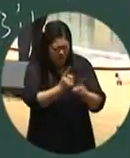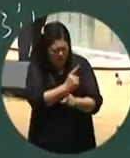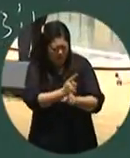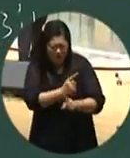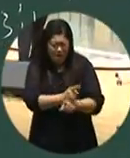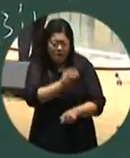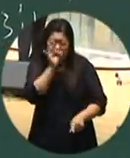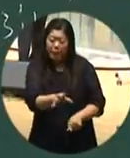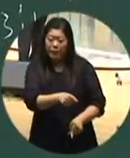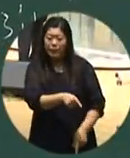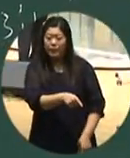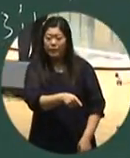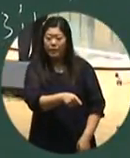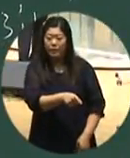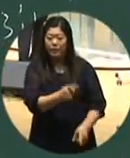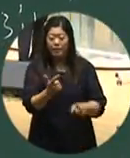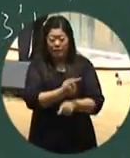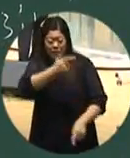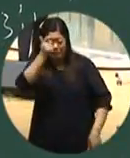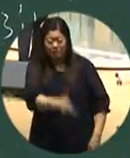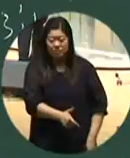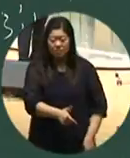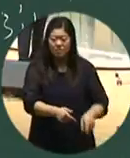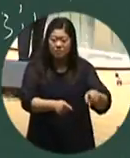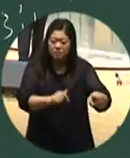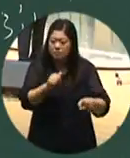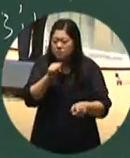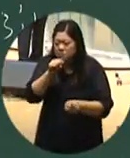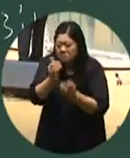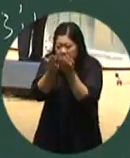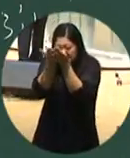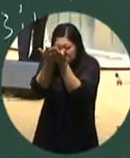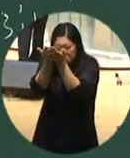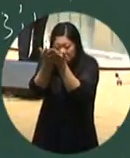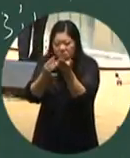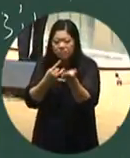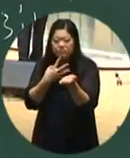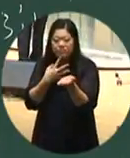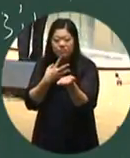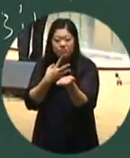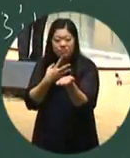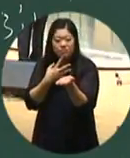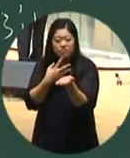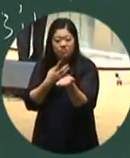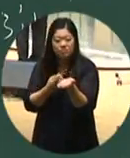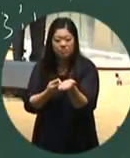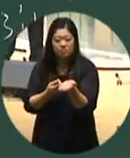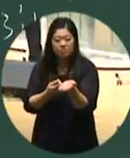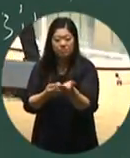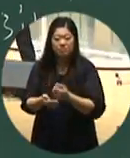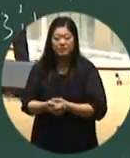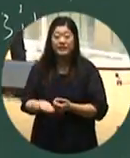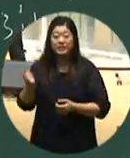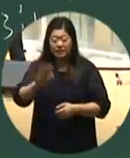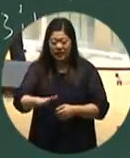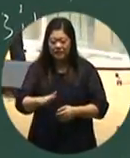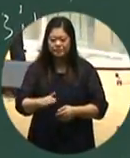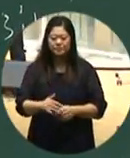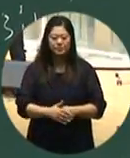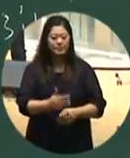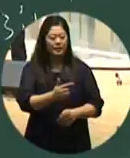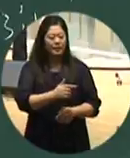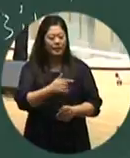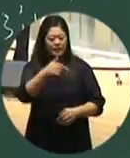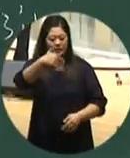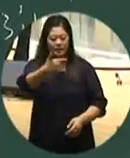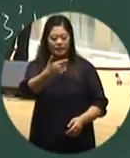a person no one could heal. 동전이 필요한 자. He needed coins. 그렇죠. Right? 나사렛 예수 이름으로